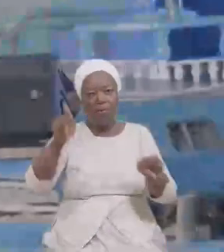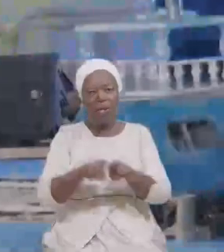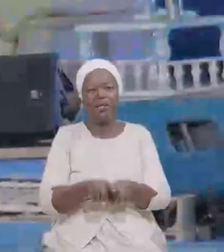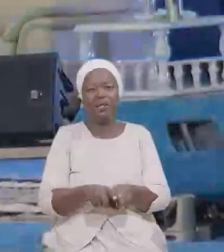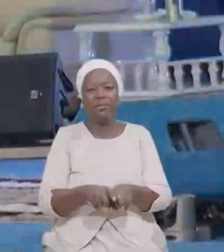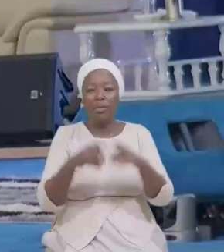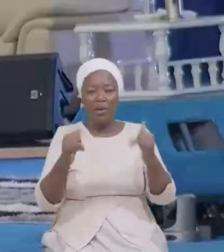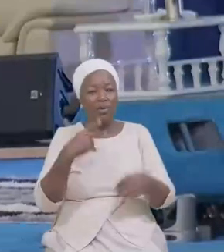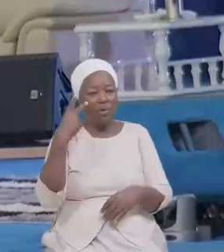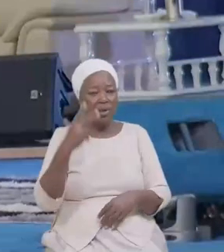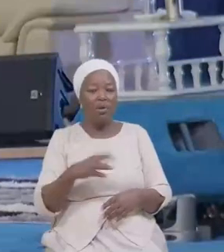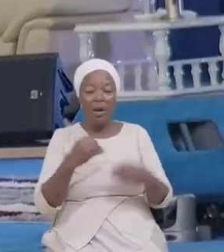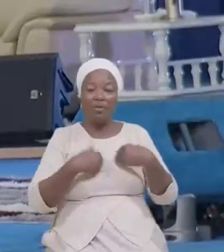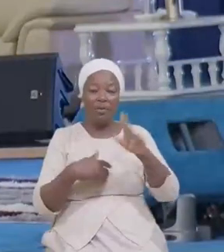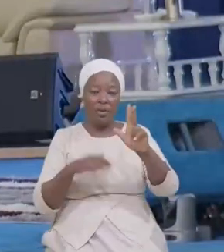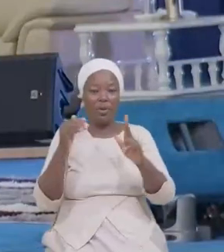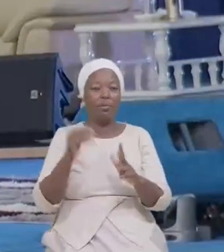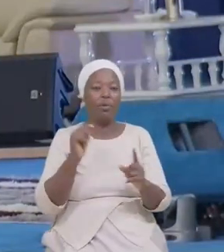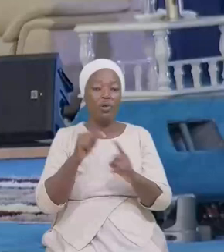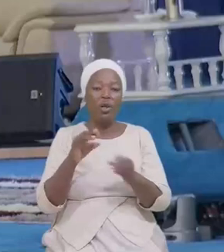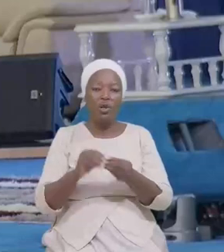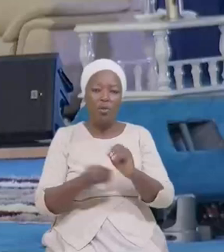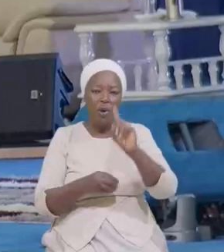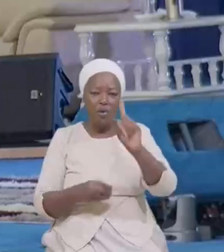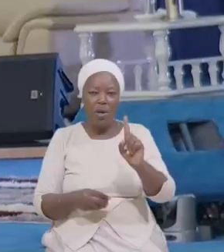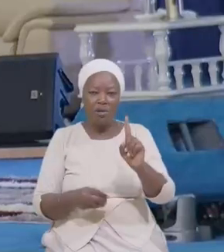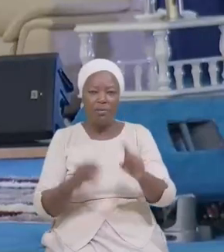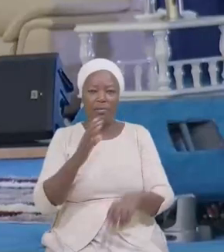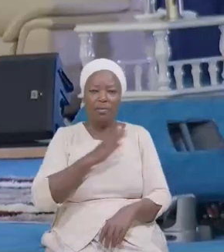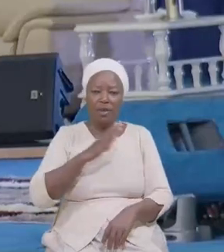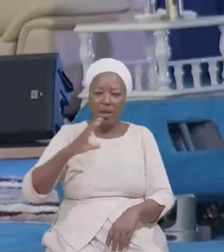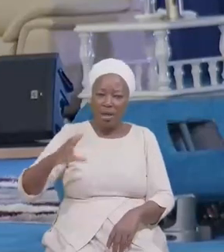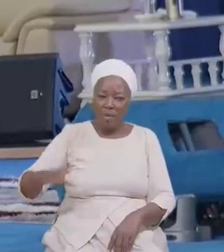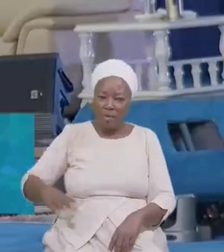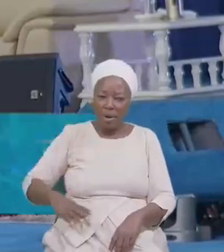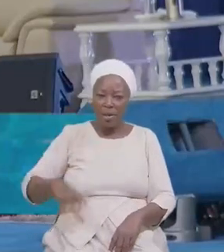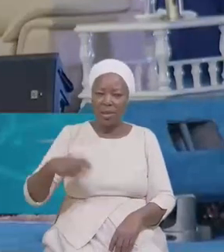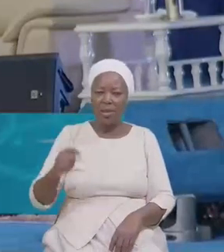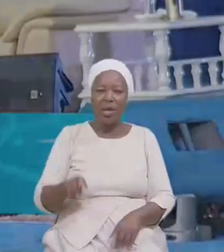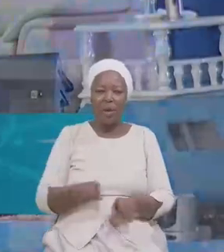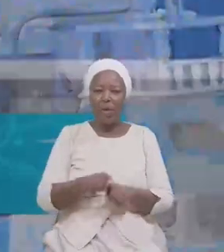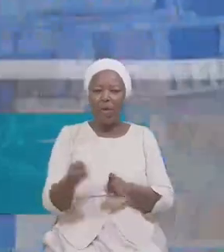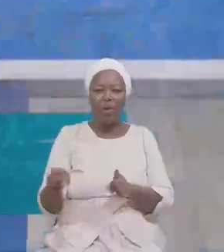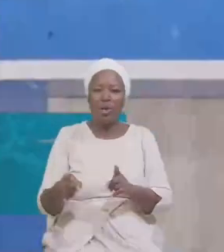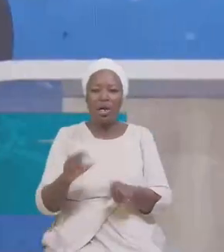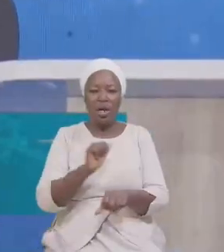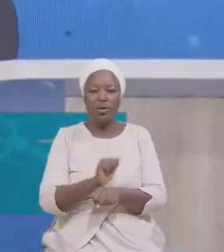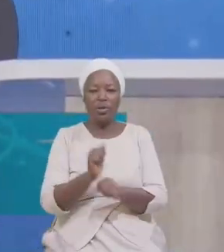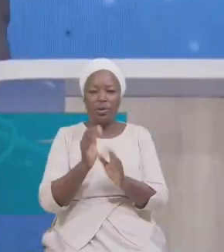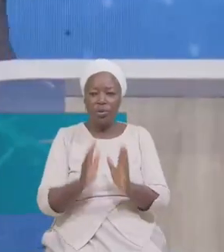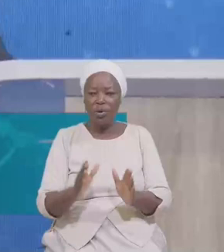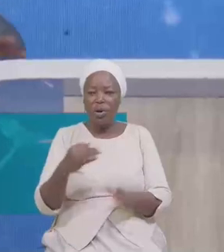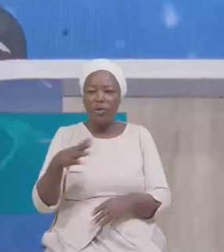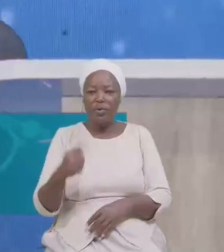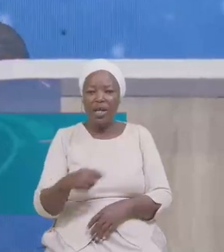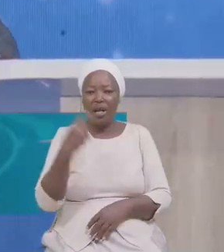en trois parties. Nous allons voir, premièrement, Christ, la pierre angulaire de l'alliance